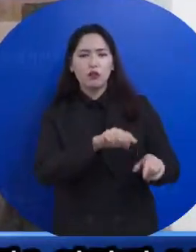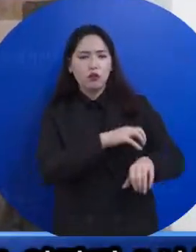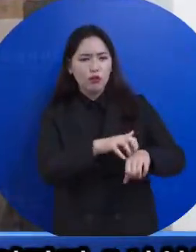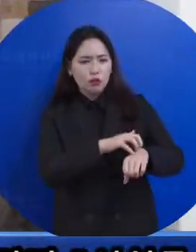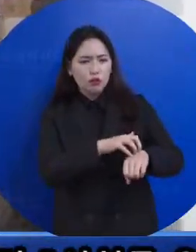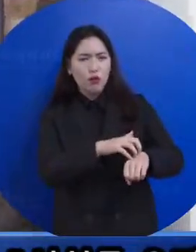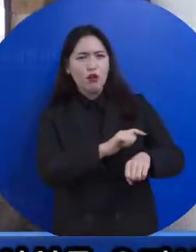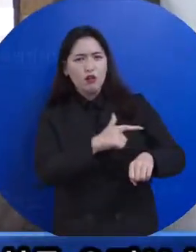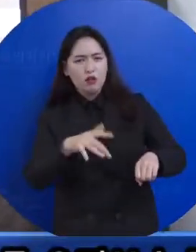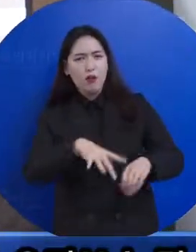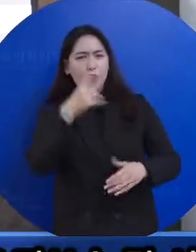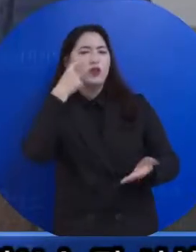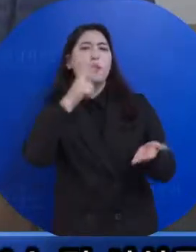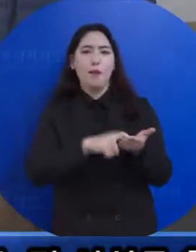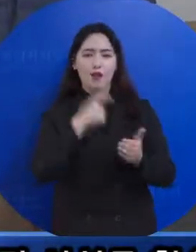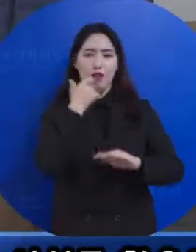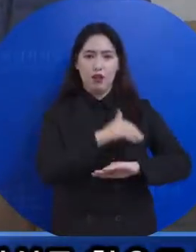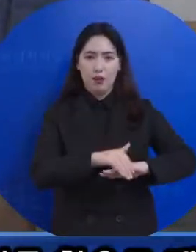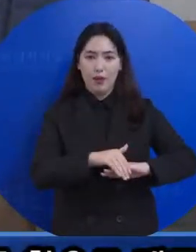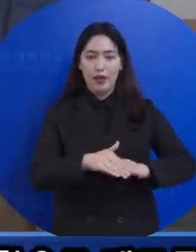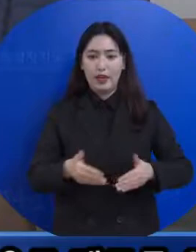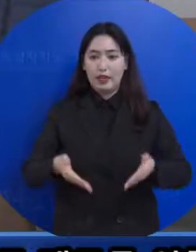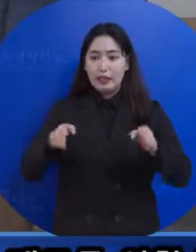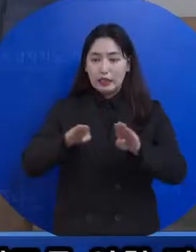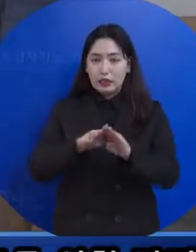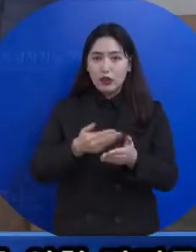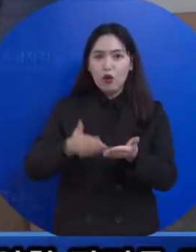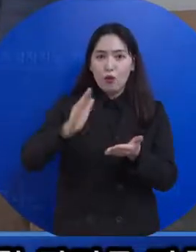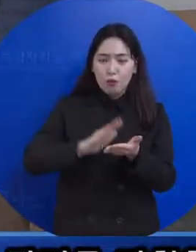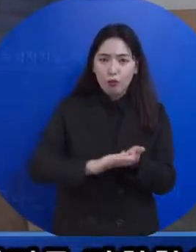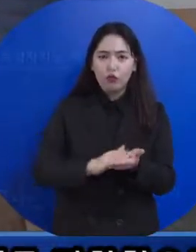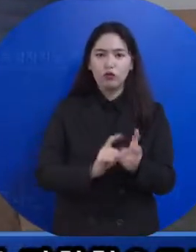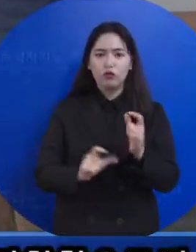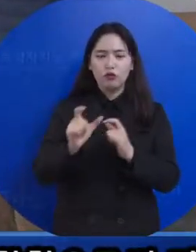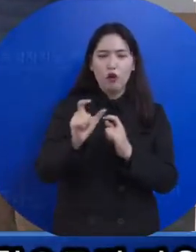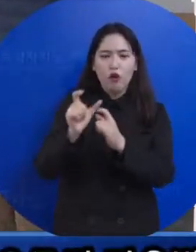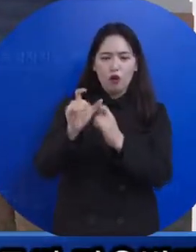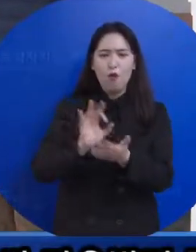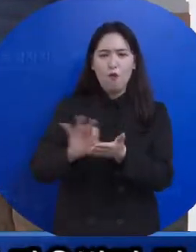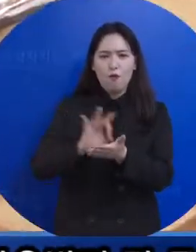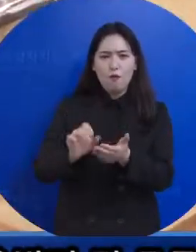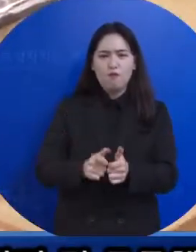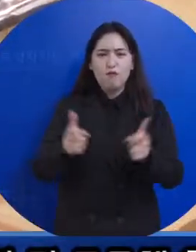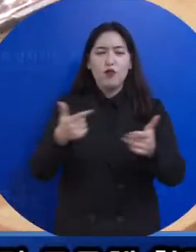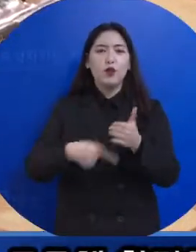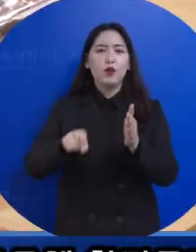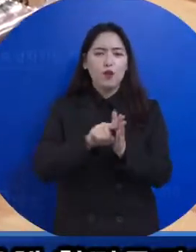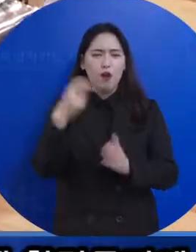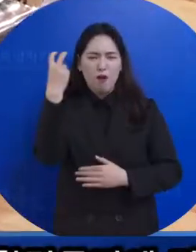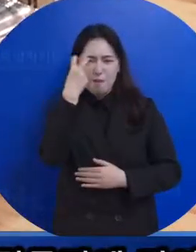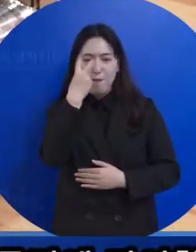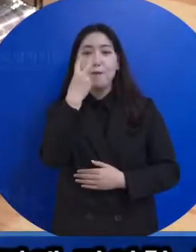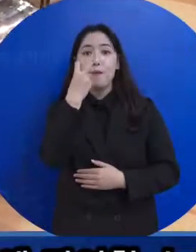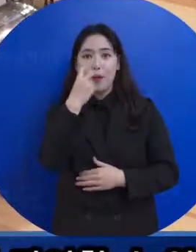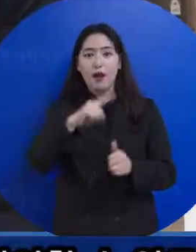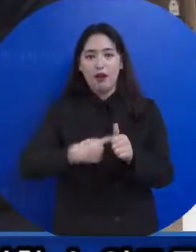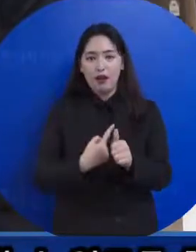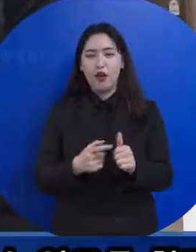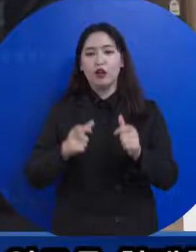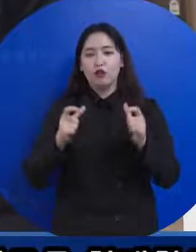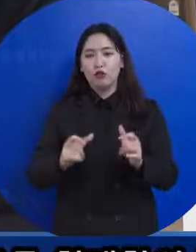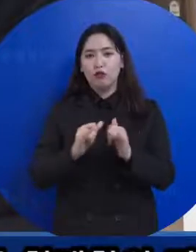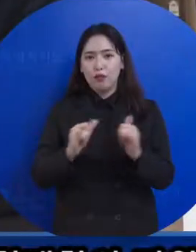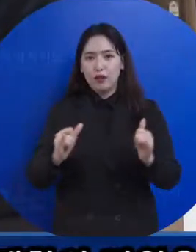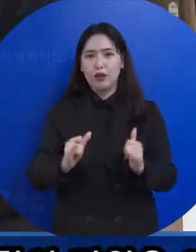사항을 선제적으로 찾아낼 것이라며 시설물 유지 보수 및 시설물 활용도 제고를 위한 관리를